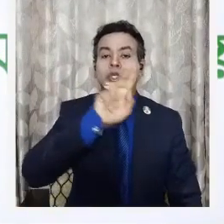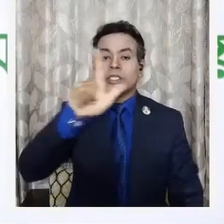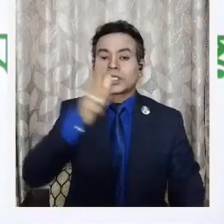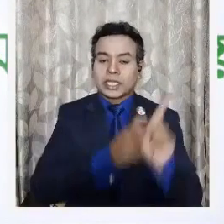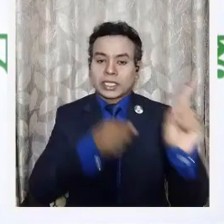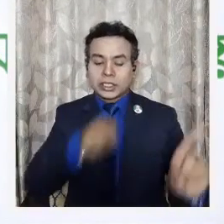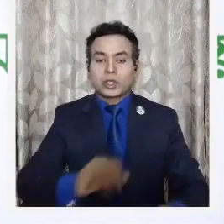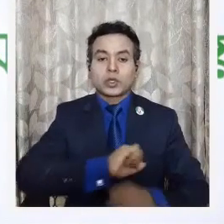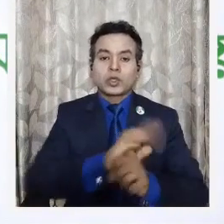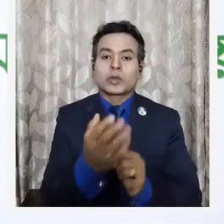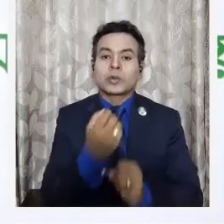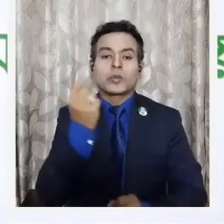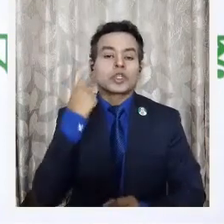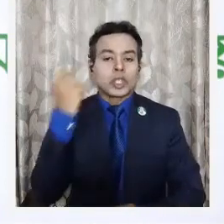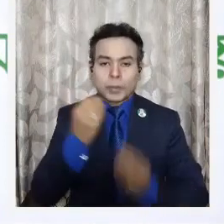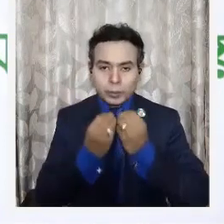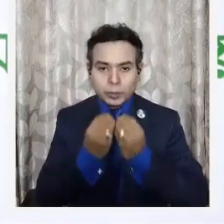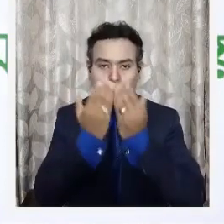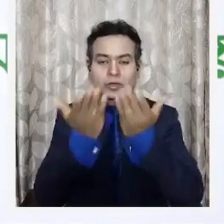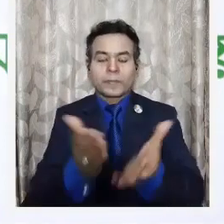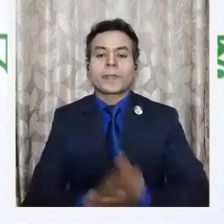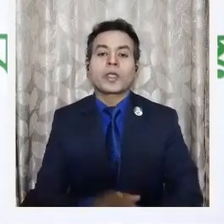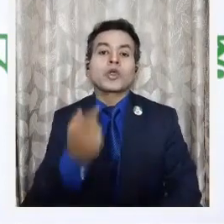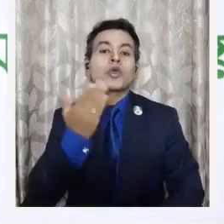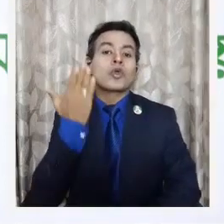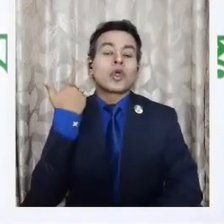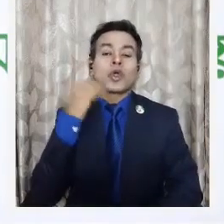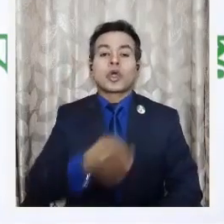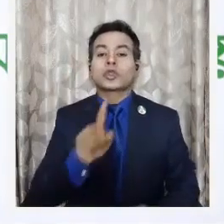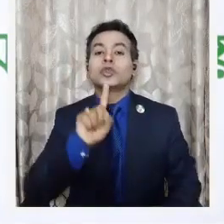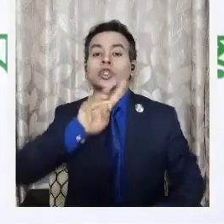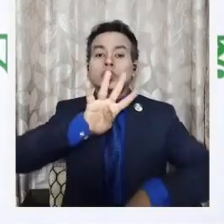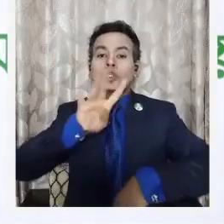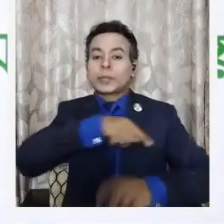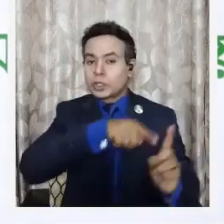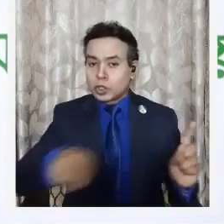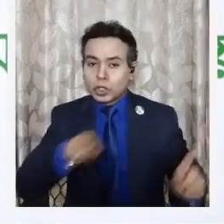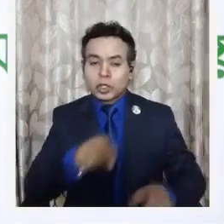27 জ্যৈষ্ঠ 1427, কোভিড-19 দৈনিক স্বাস্থ্য বুলেটিন নিয়ে আপনাদের সামনে হাজির হয়েছি।